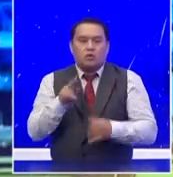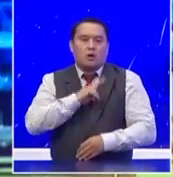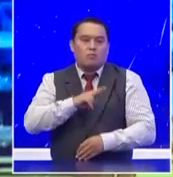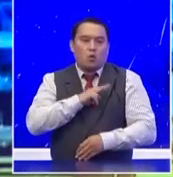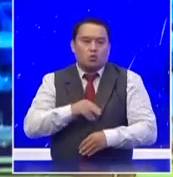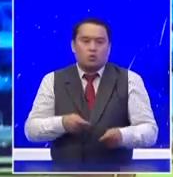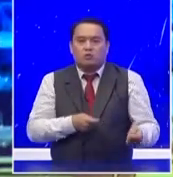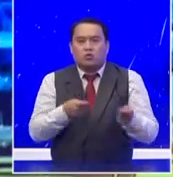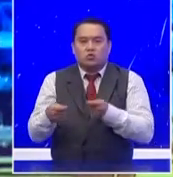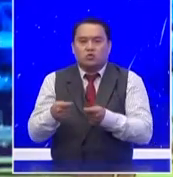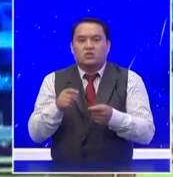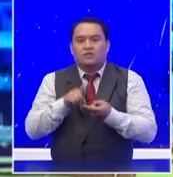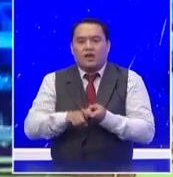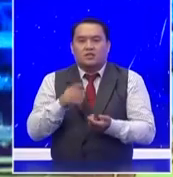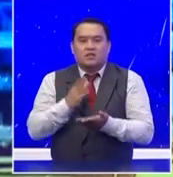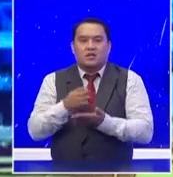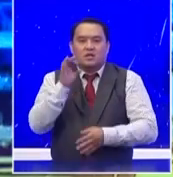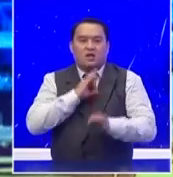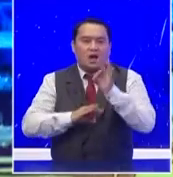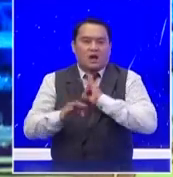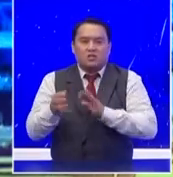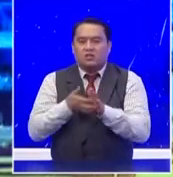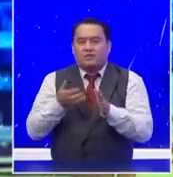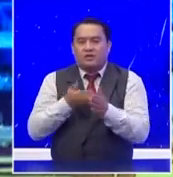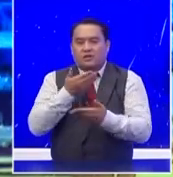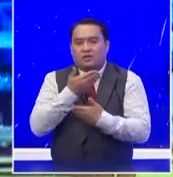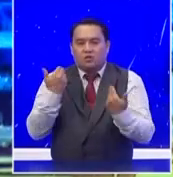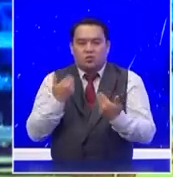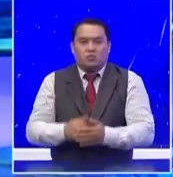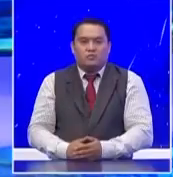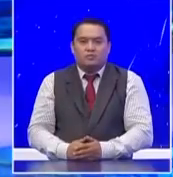с поставщиками налажена. Дефицита лекарств в больницах нет.